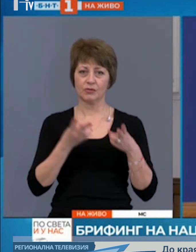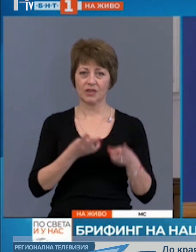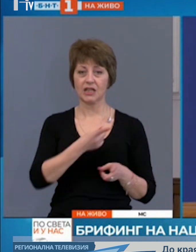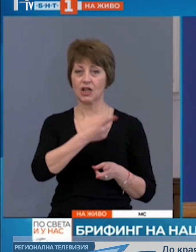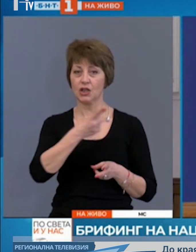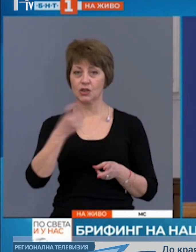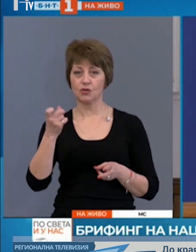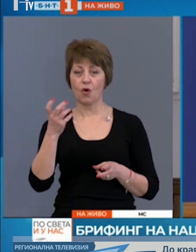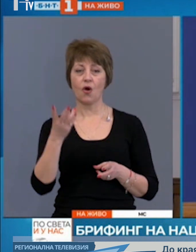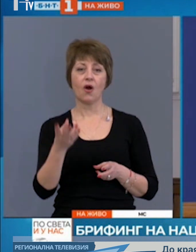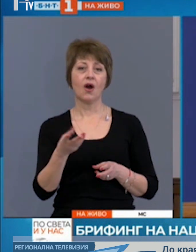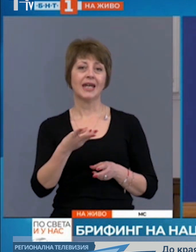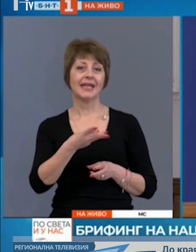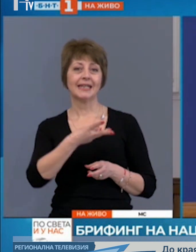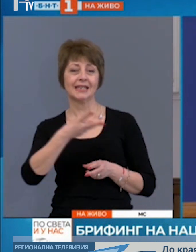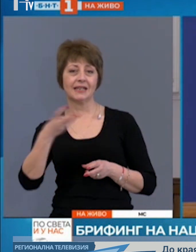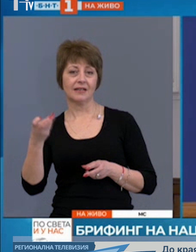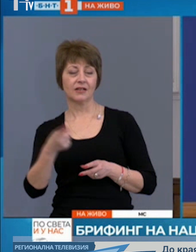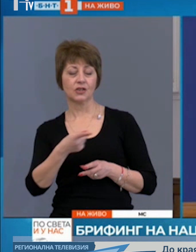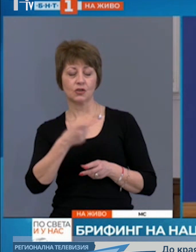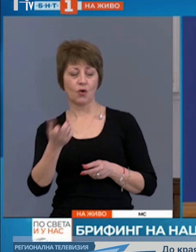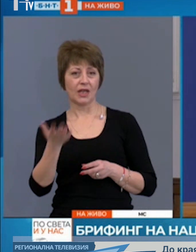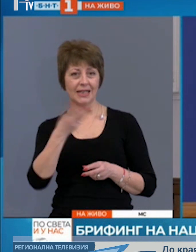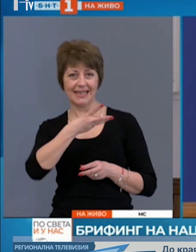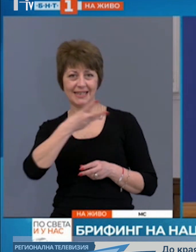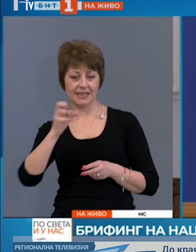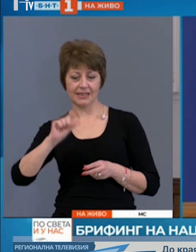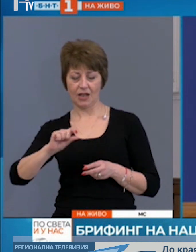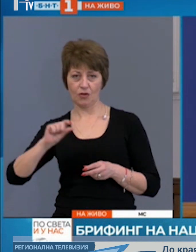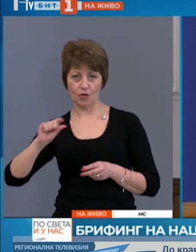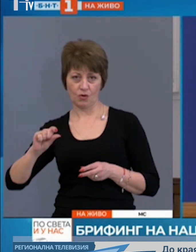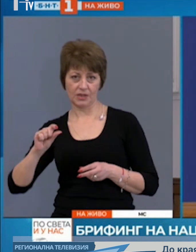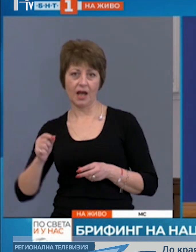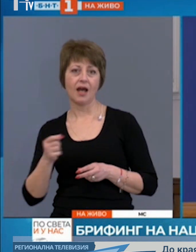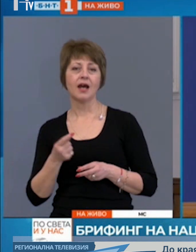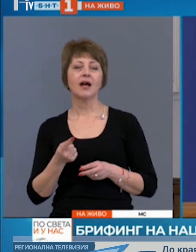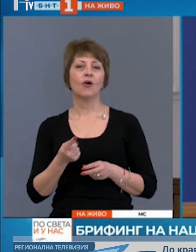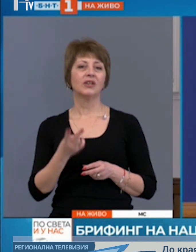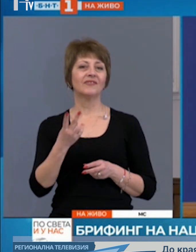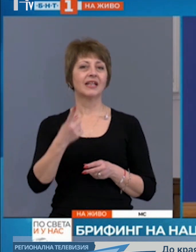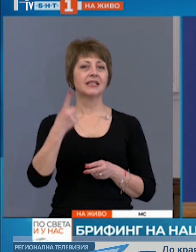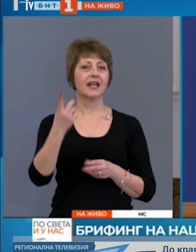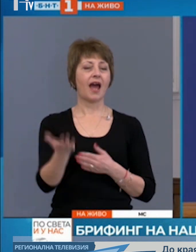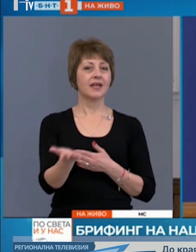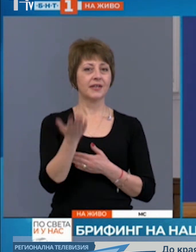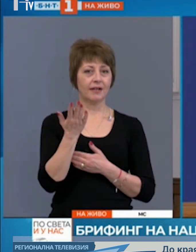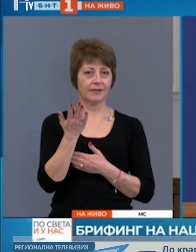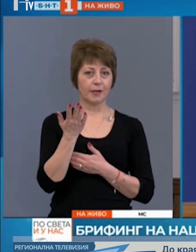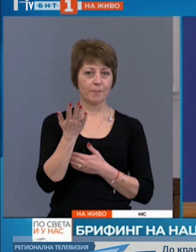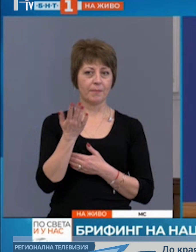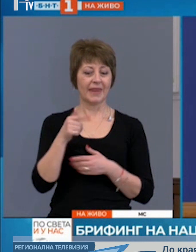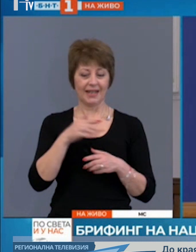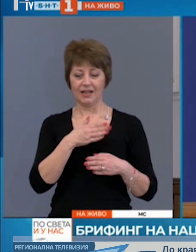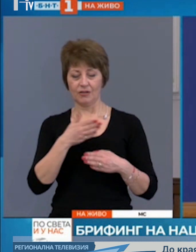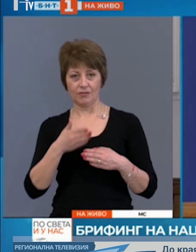Това ще се случи в 5 доставки от 21 060 дози. До момента беше извършена